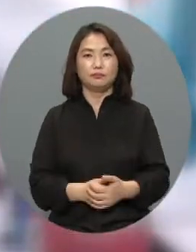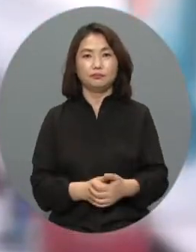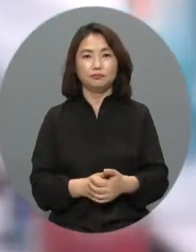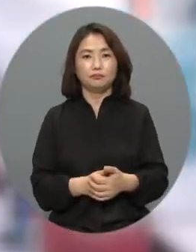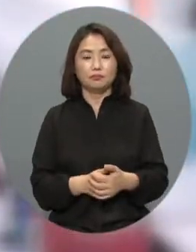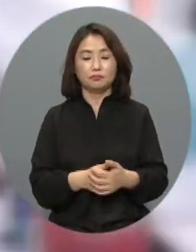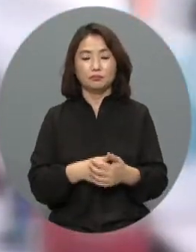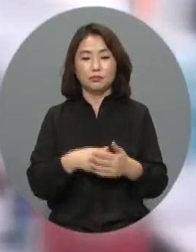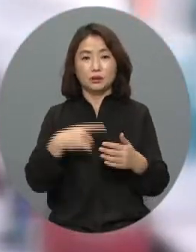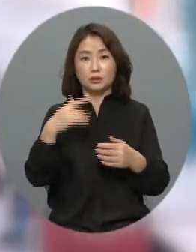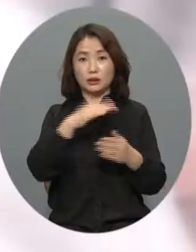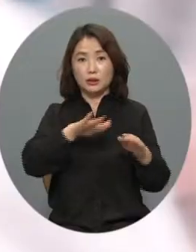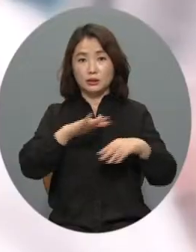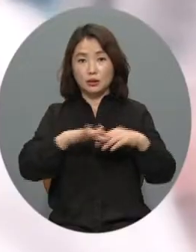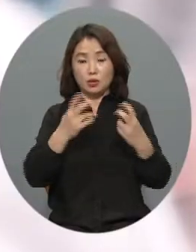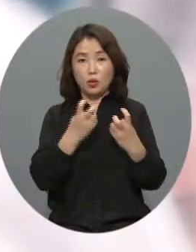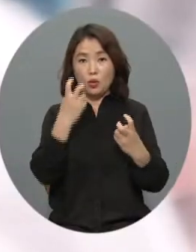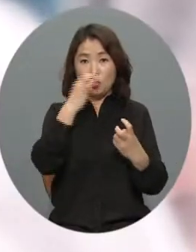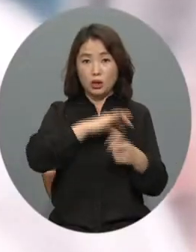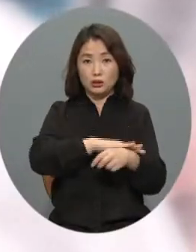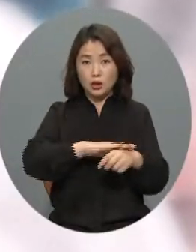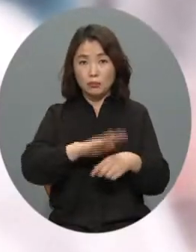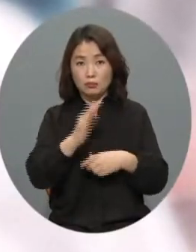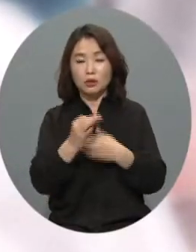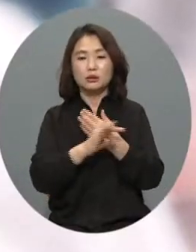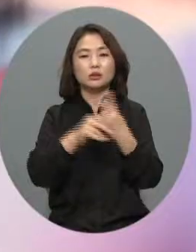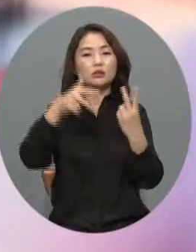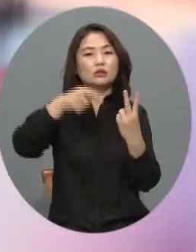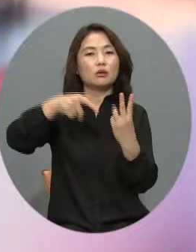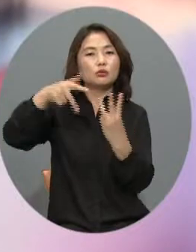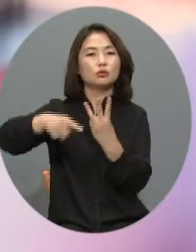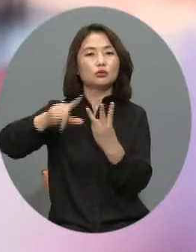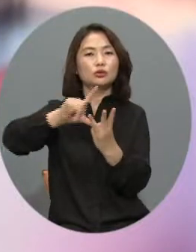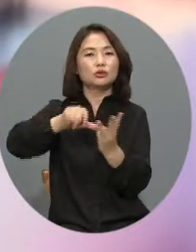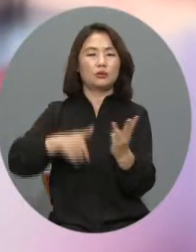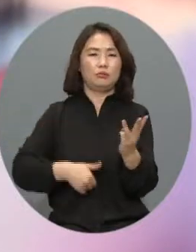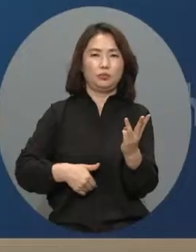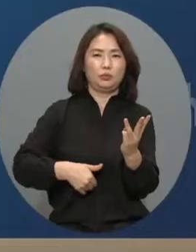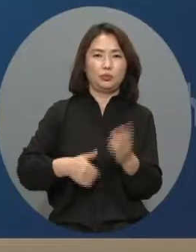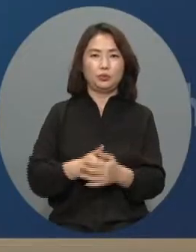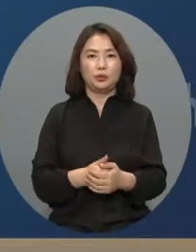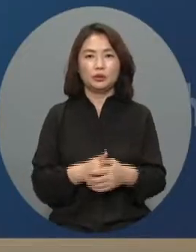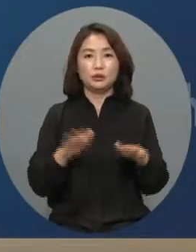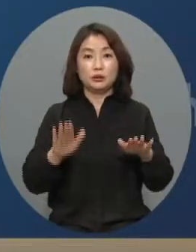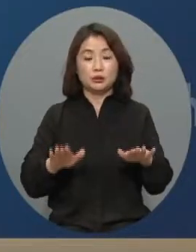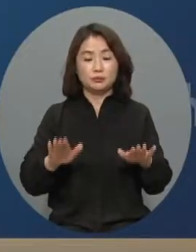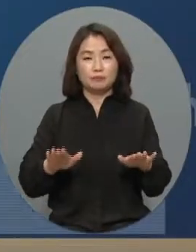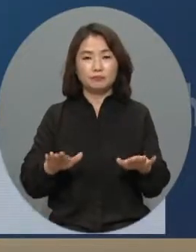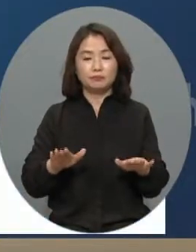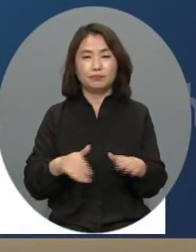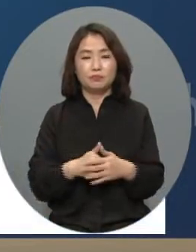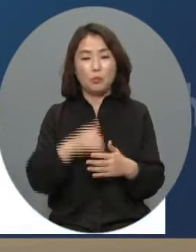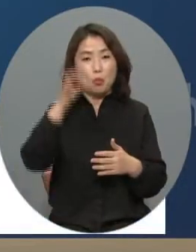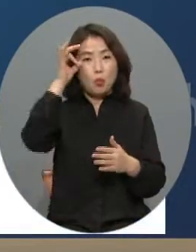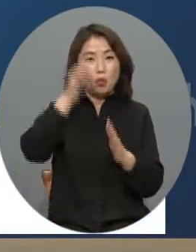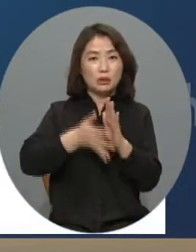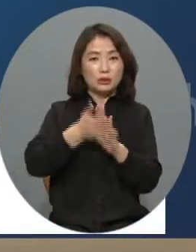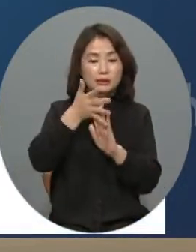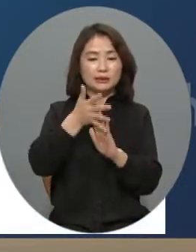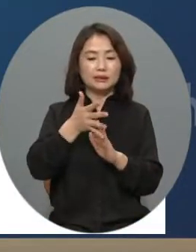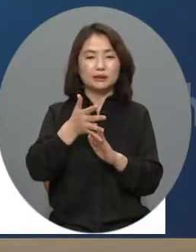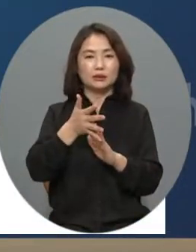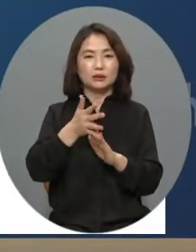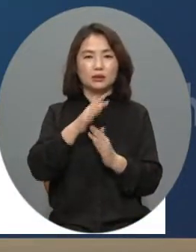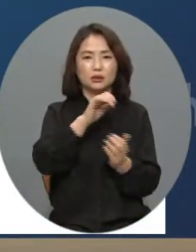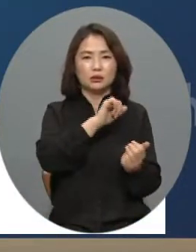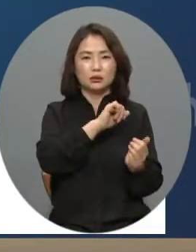같은 고강도 대책이 효과를 보려면 2, 3주 시간이 더 필요합니다. 지금 현재 포항시에는 지역사회